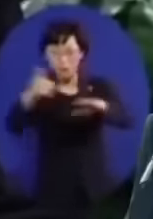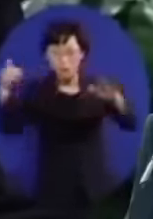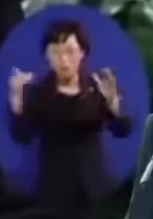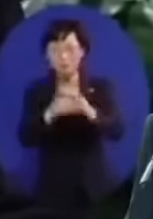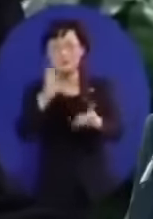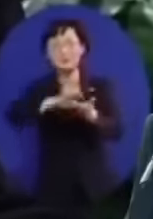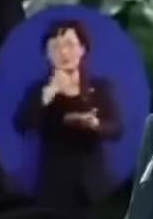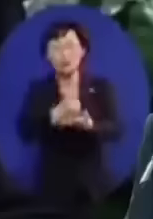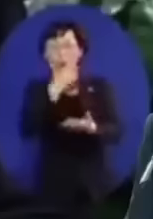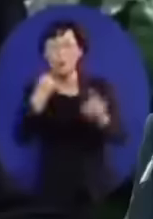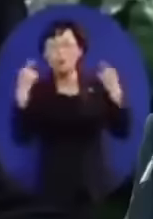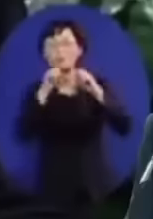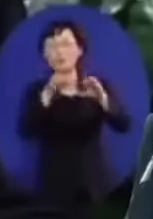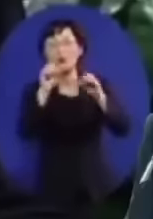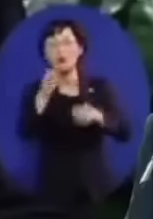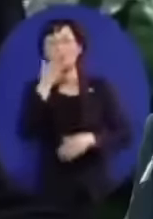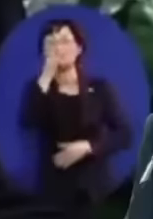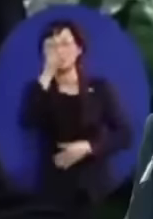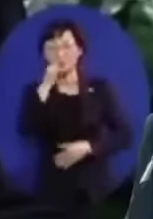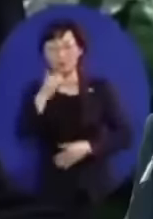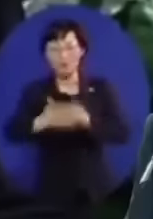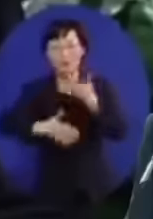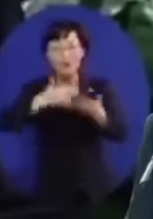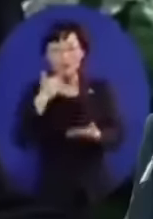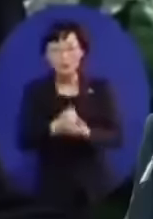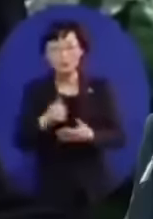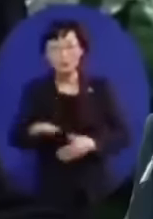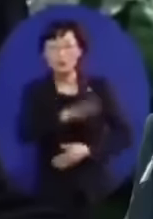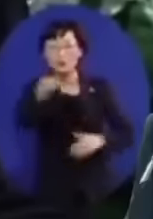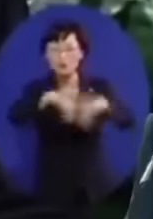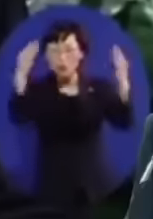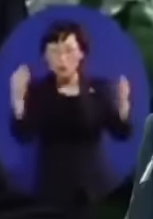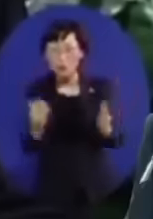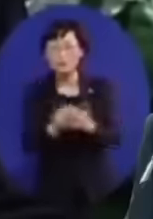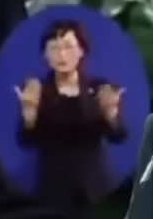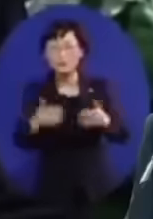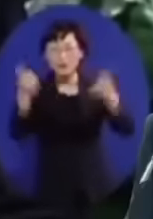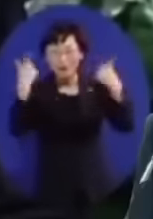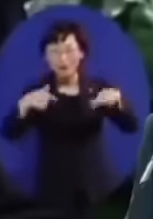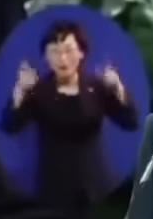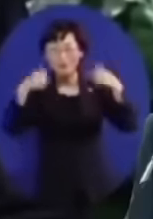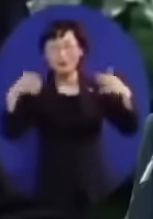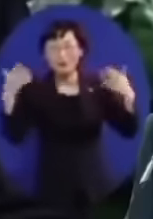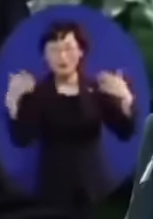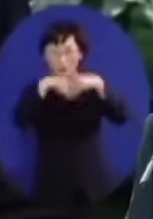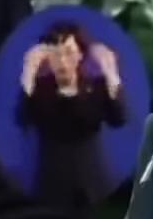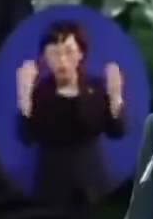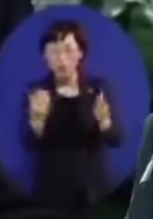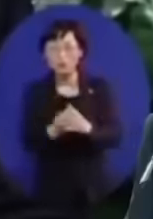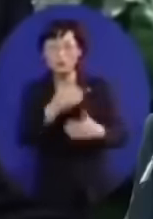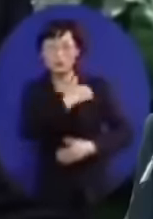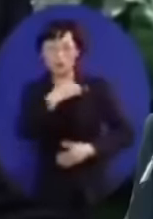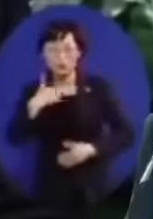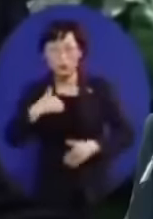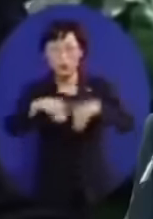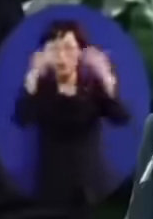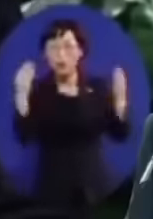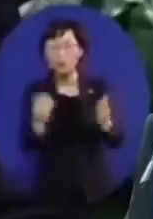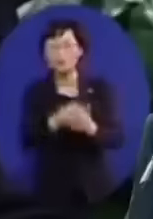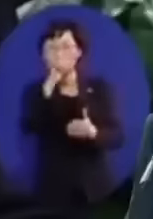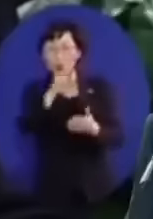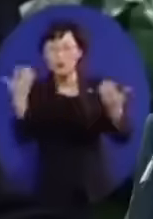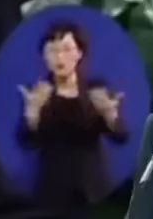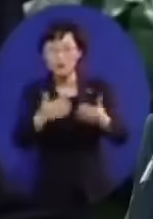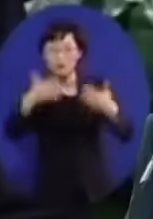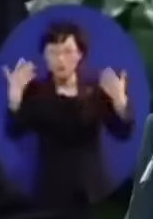것입니다. 하나님은 우리가 모든 일에 항상 모든 것이 능력하여 모든 착한 일을 넘치게 하기를